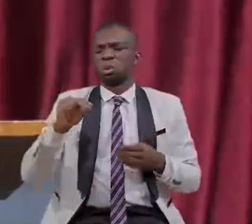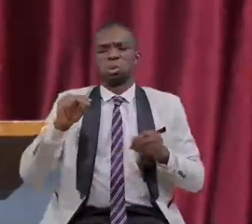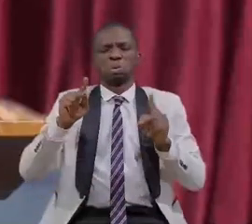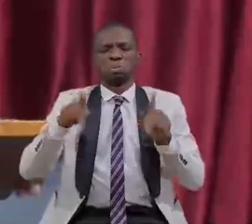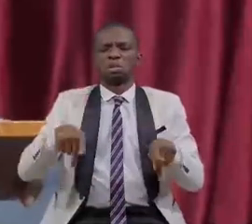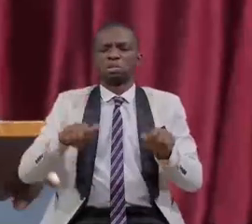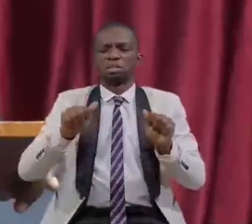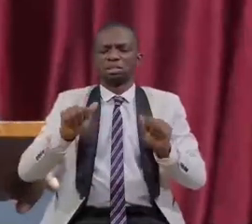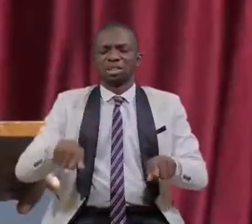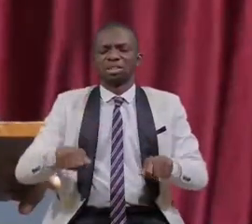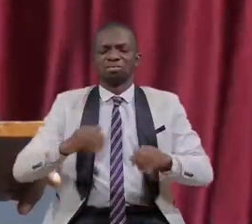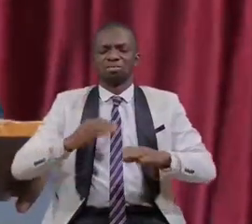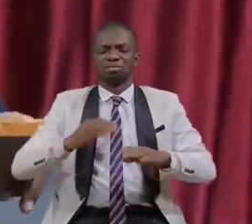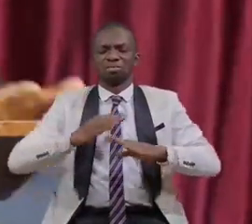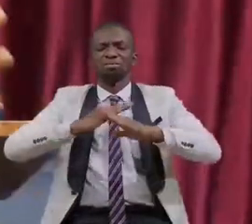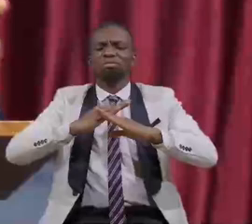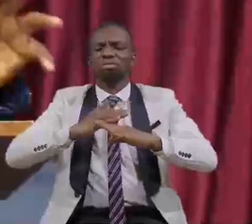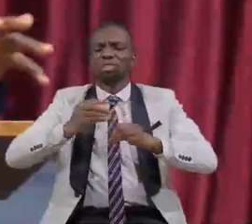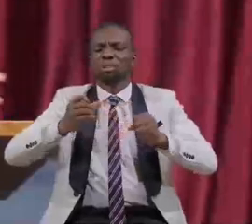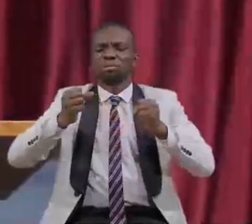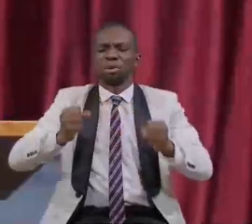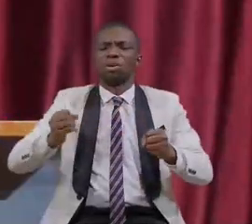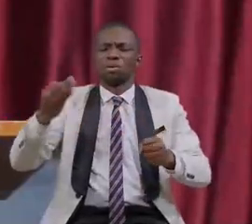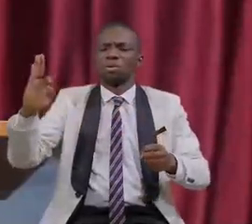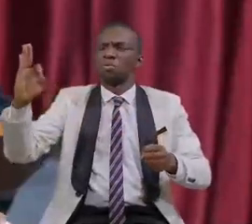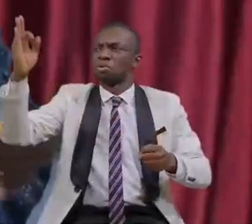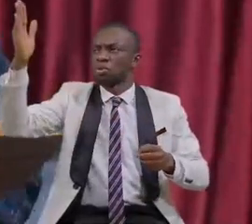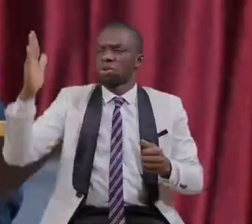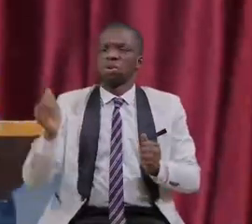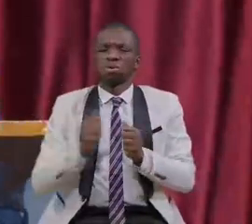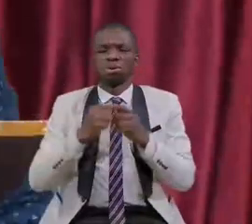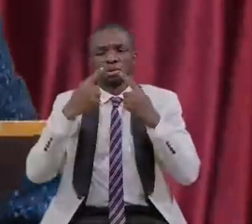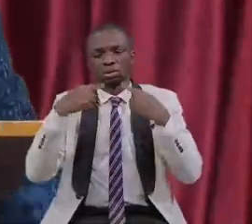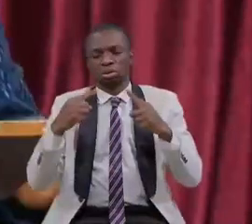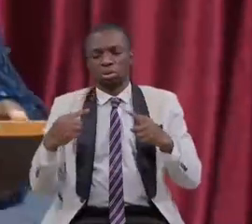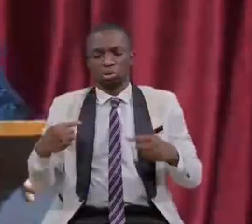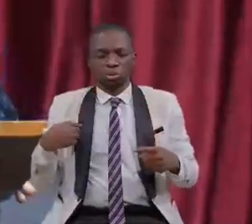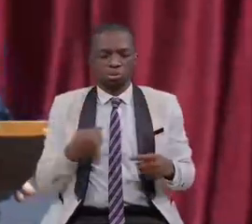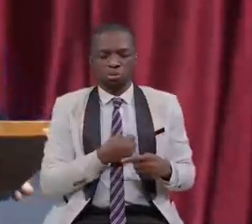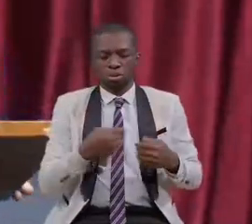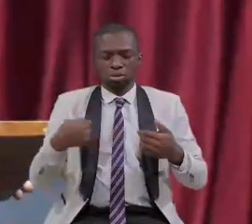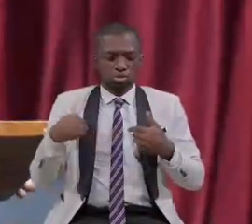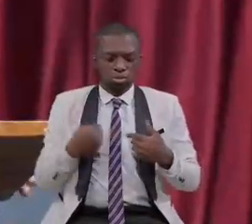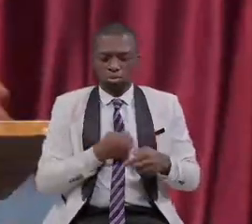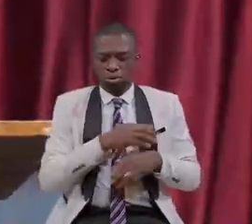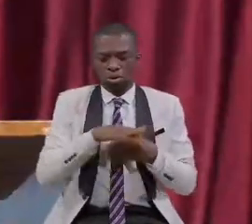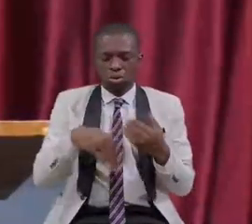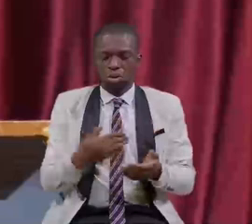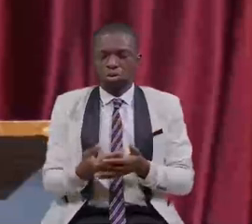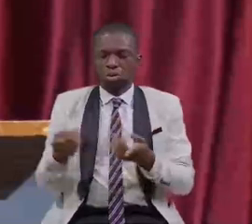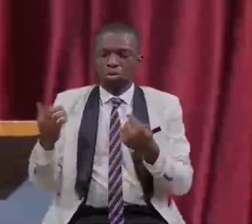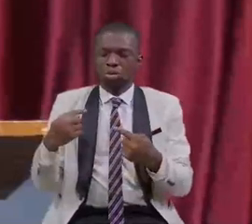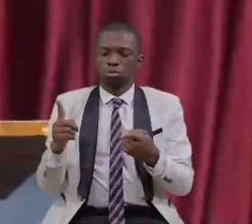Il n'y a personne qui ait pu résister à la puissance de Dieu et a réussi. Nous venons nous soumettre à